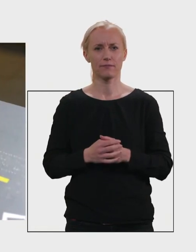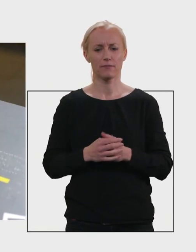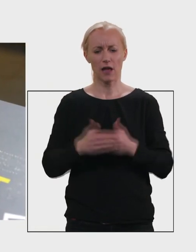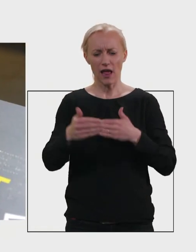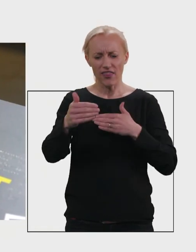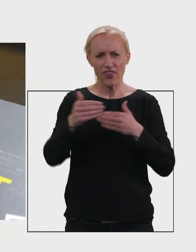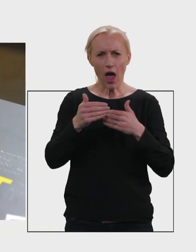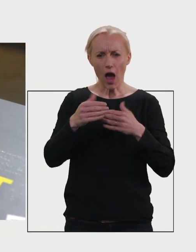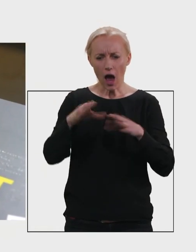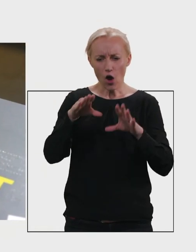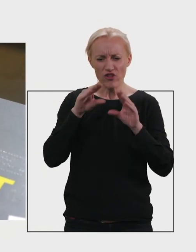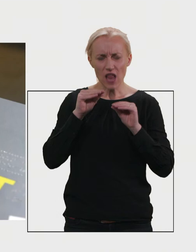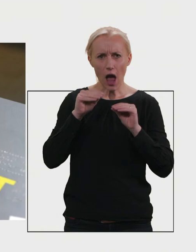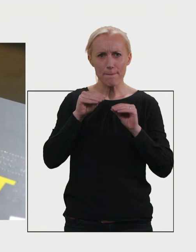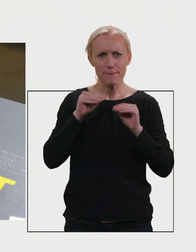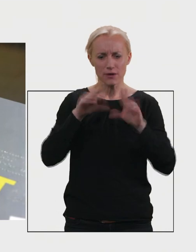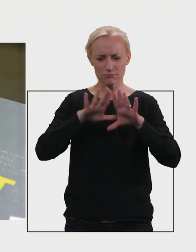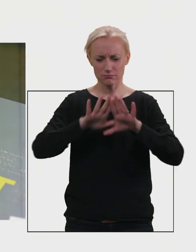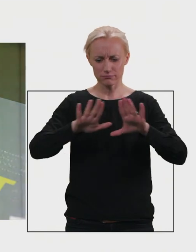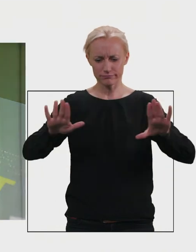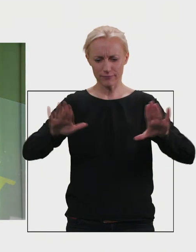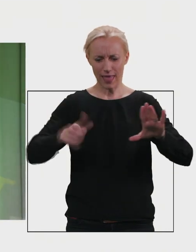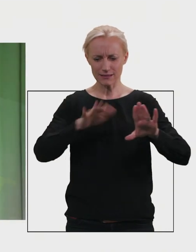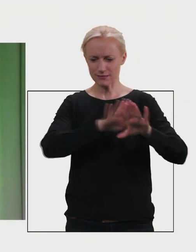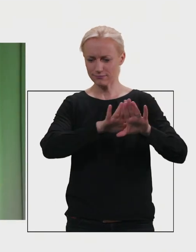Nahaufnahme des Covers.